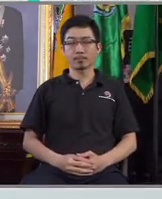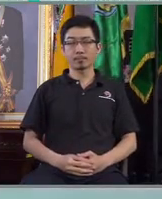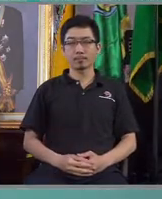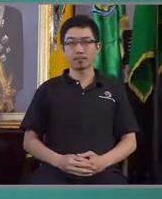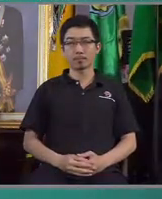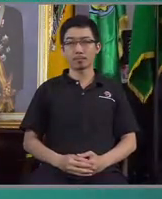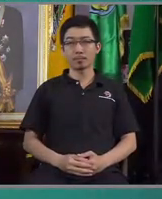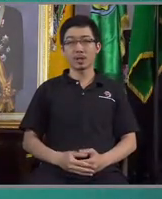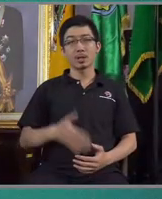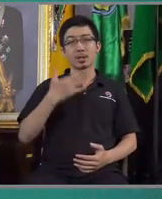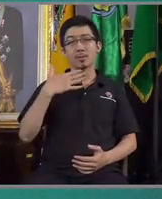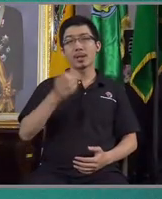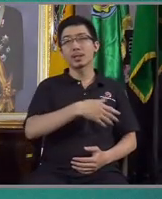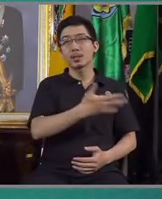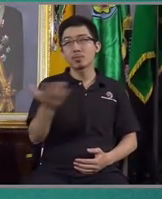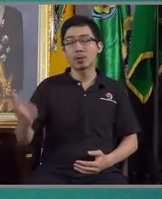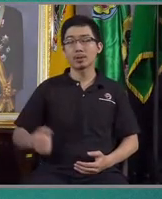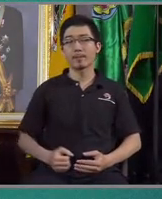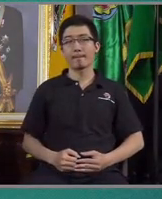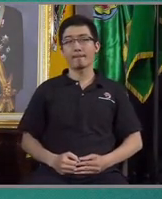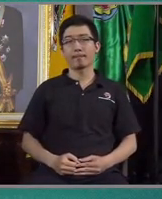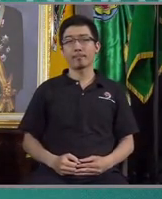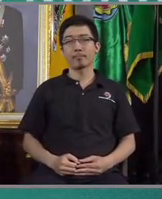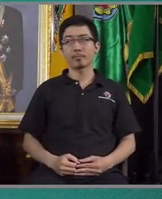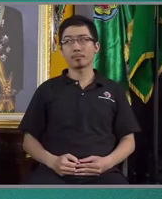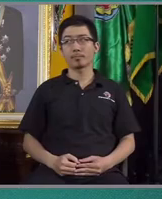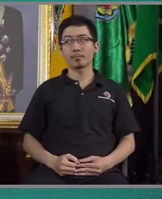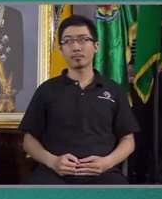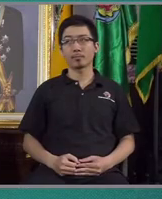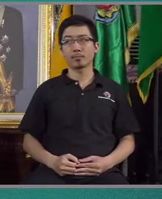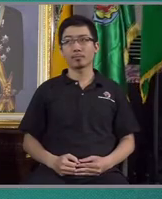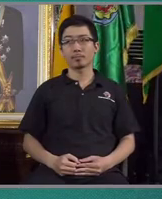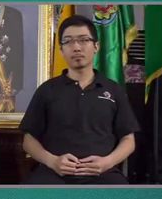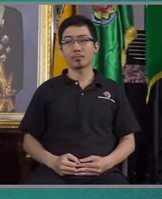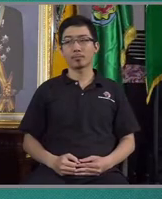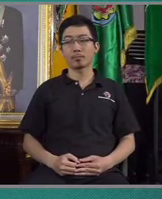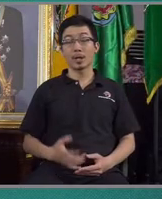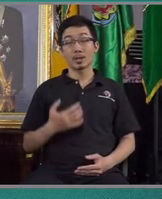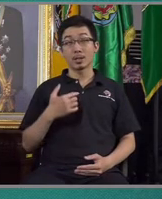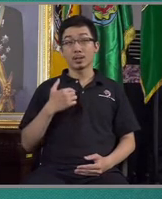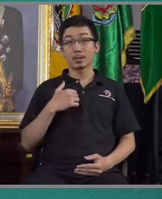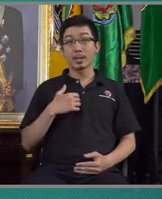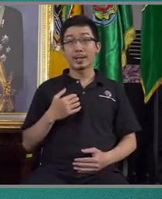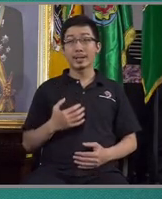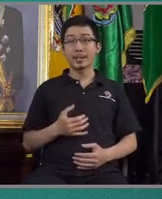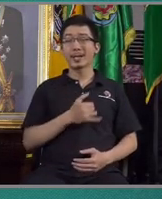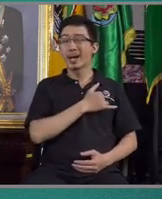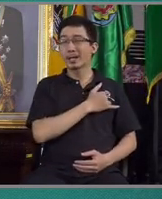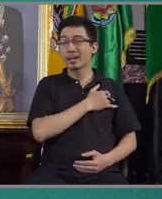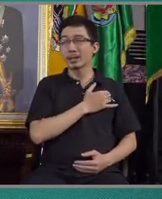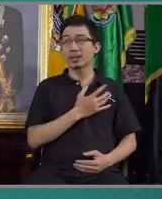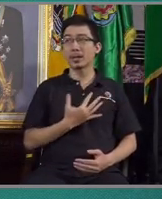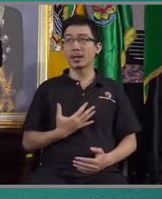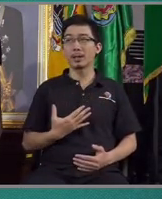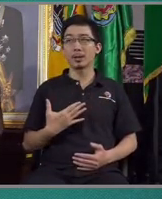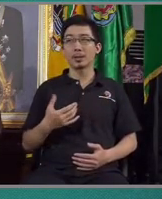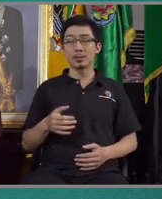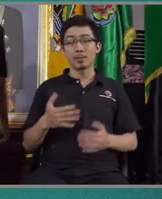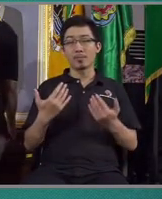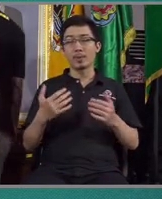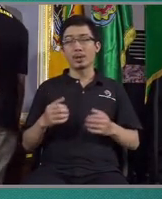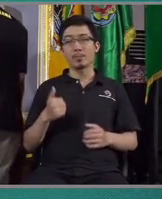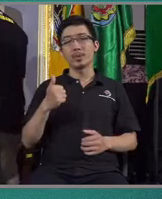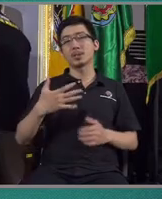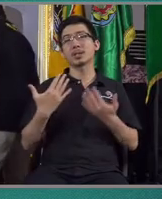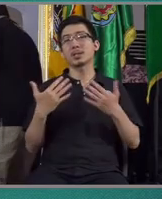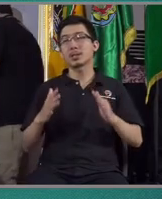Terima kasih semuanya. Yang terakhir, ini akan bisa diselesaikan dengan cara guyub rukun masyarakat Kabupaten